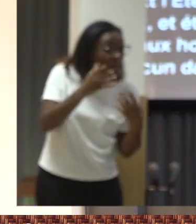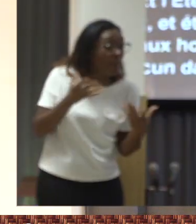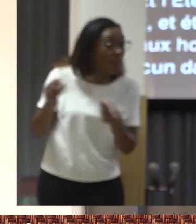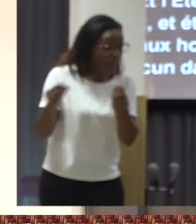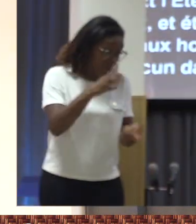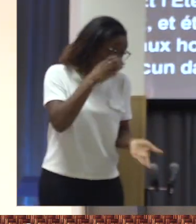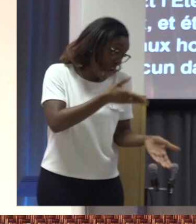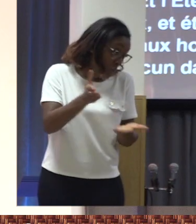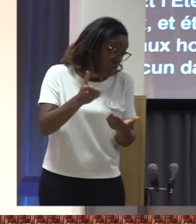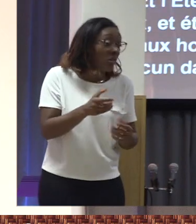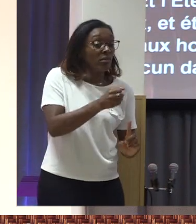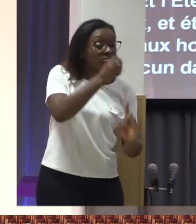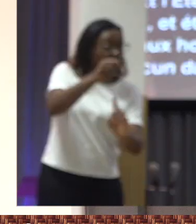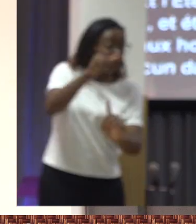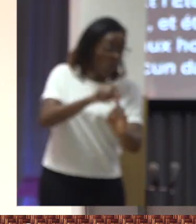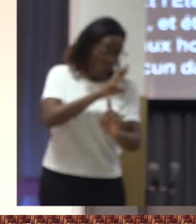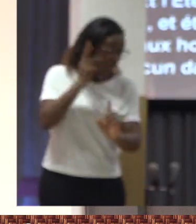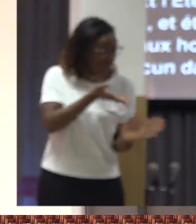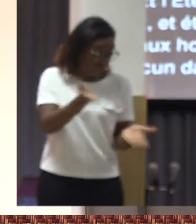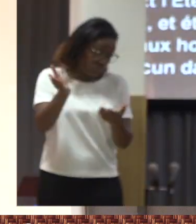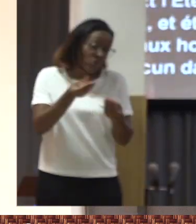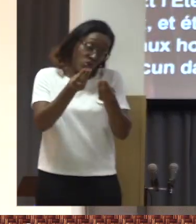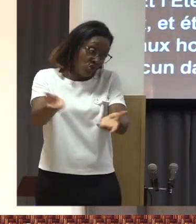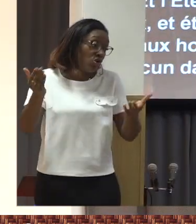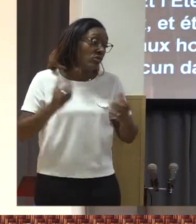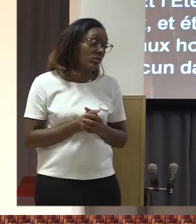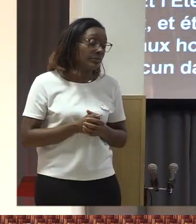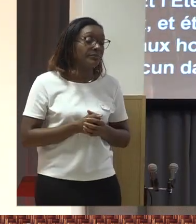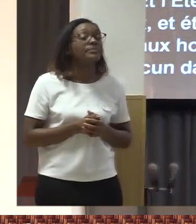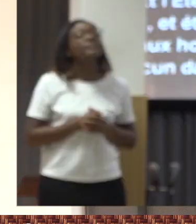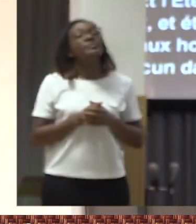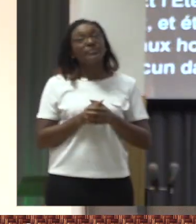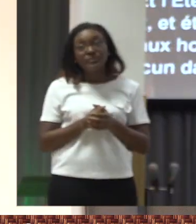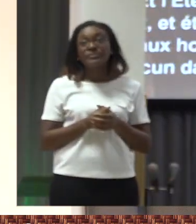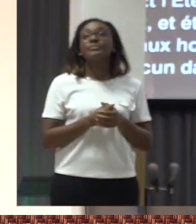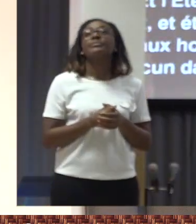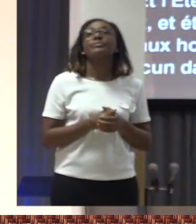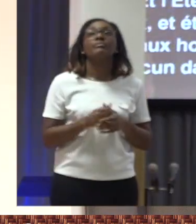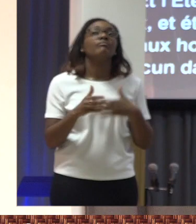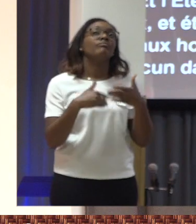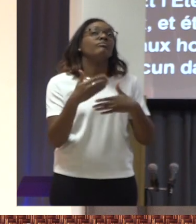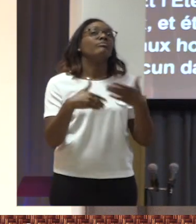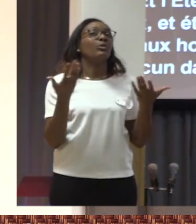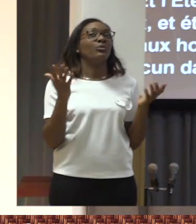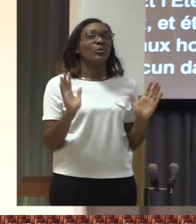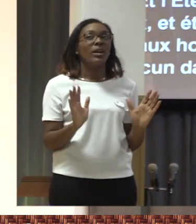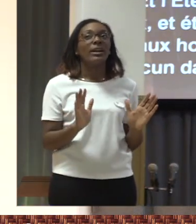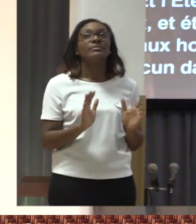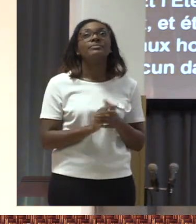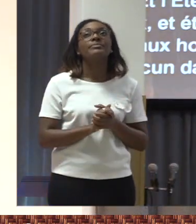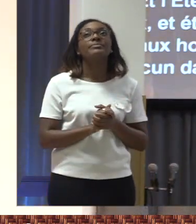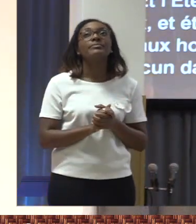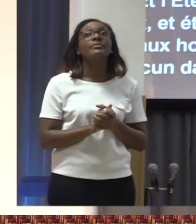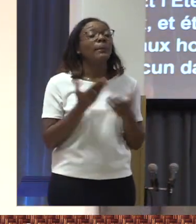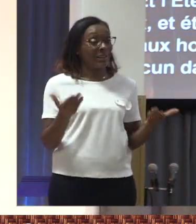d'Israël, « Allez-vous-en chacun dans sa ville. » Jusqu'ici, la lecture de la parole de Dieu, et je vous